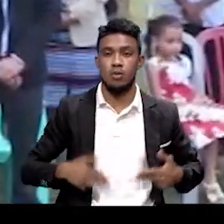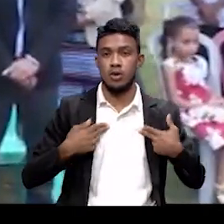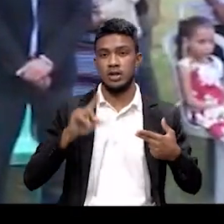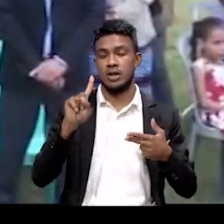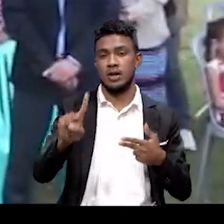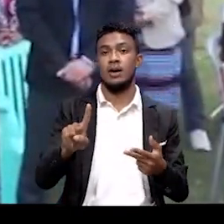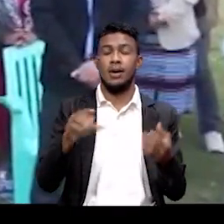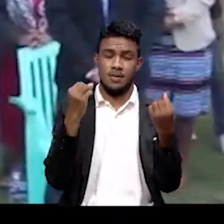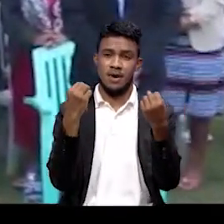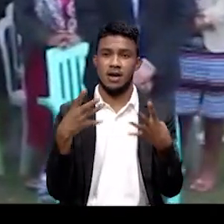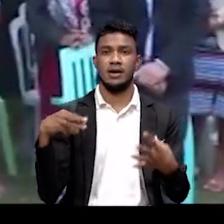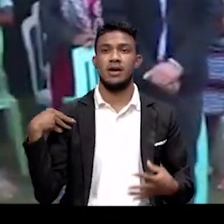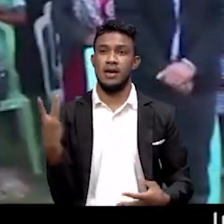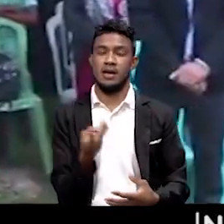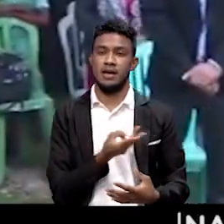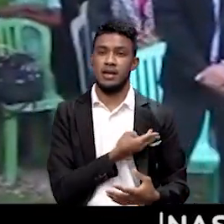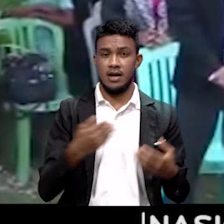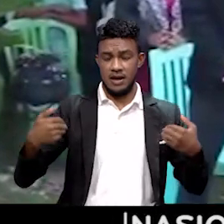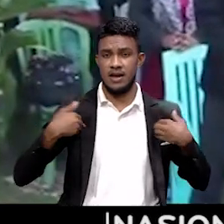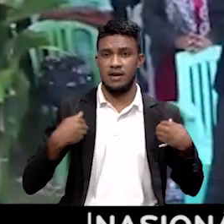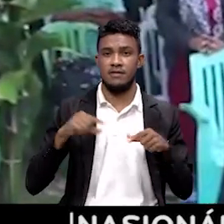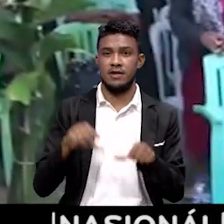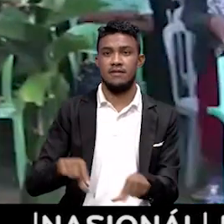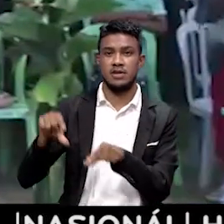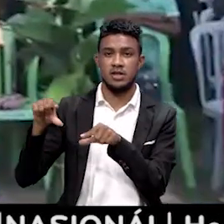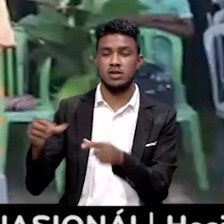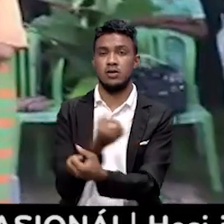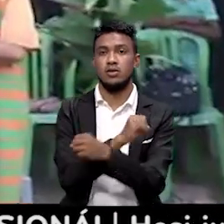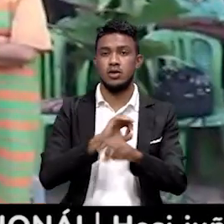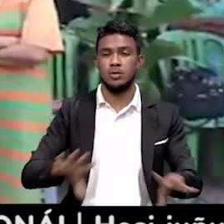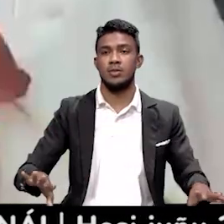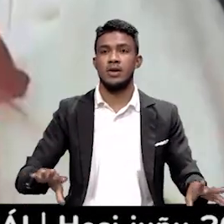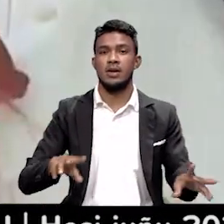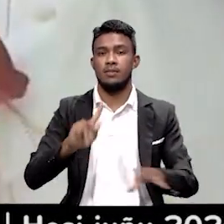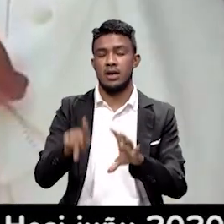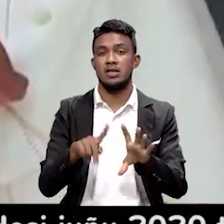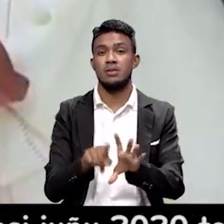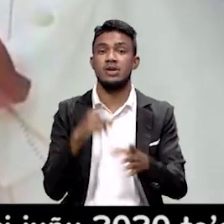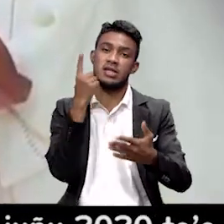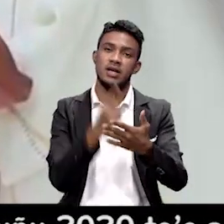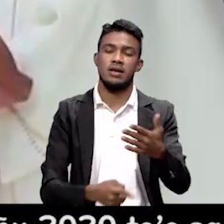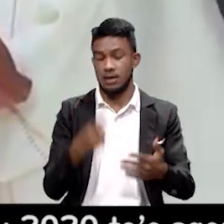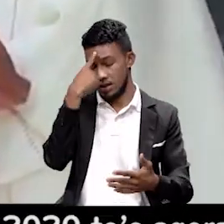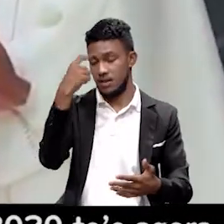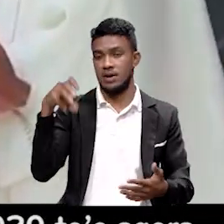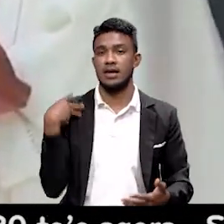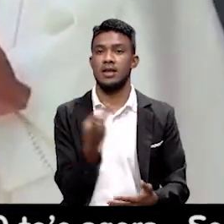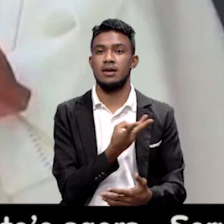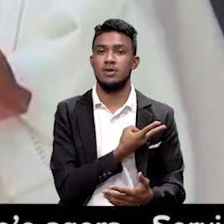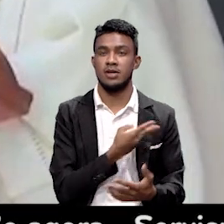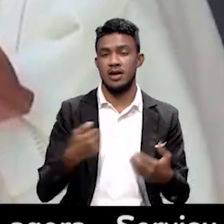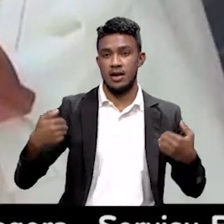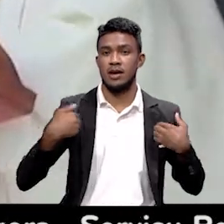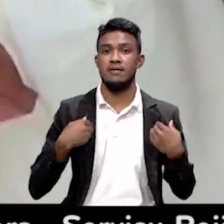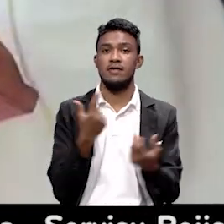barak ia disistensi no abandono ia kasau saya dapat tambah itu mus ia